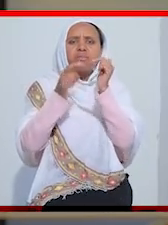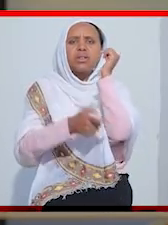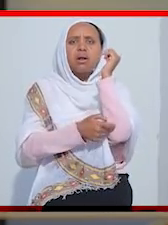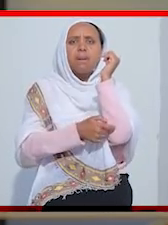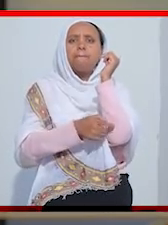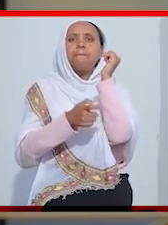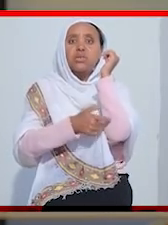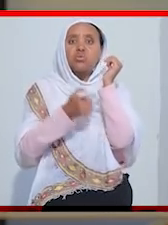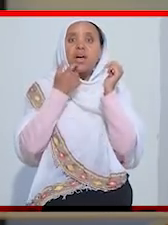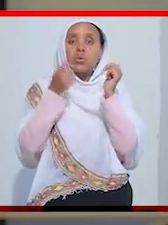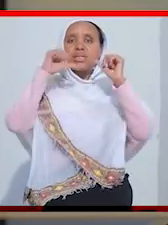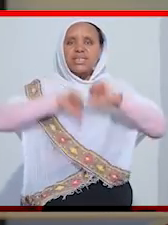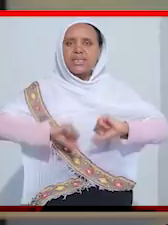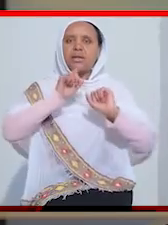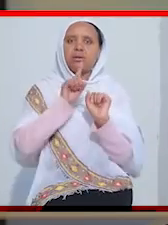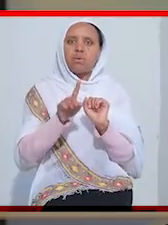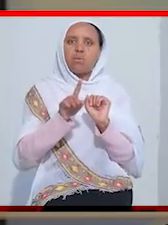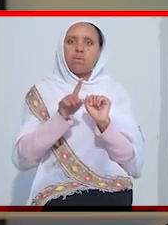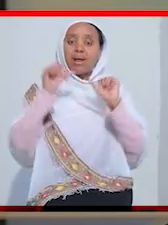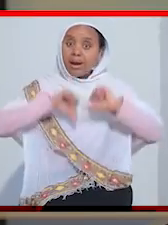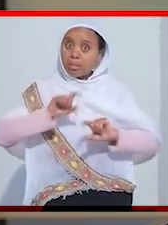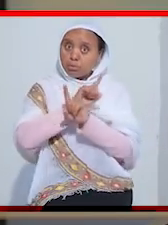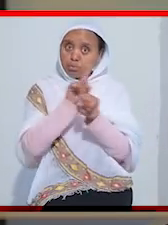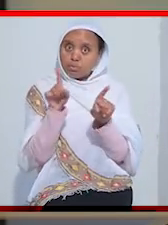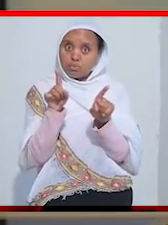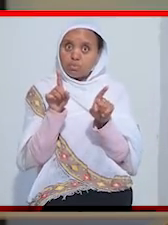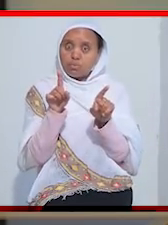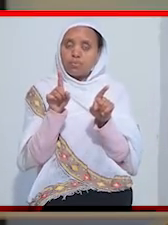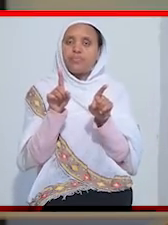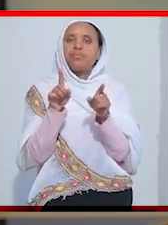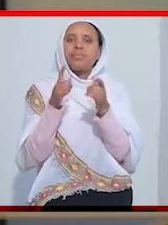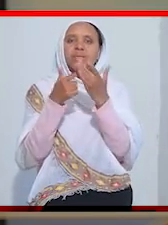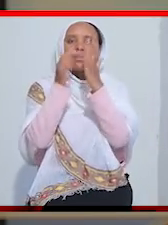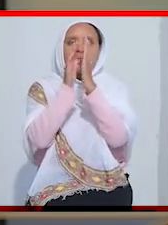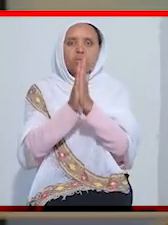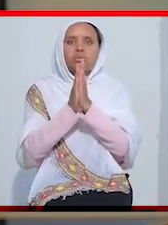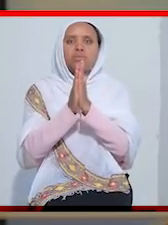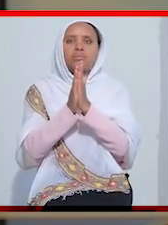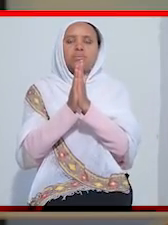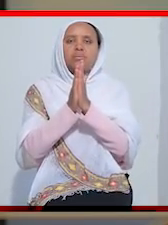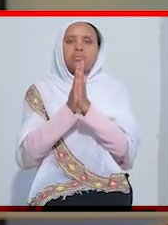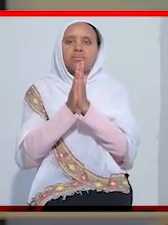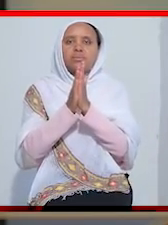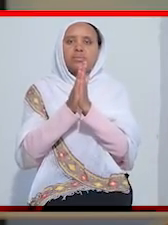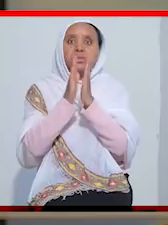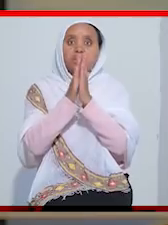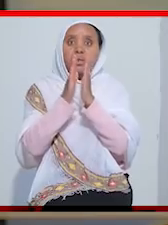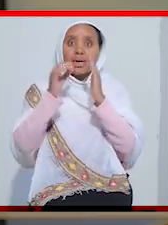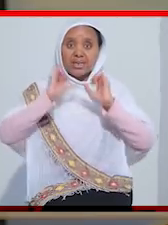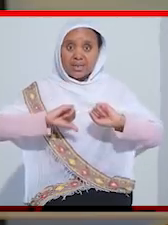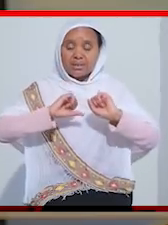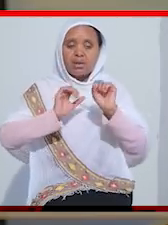ማለት ወደ ፈተና ያለው መንሱት ያለው ክህደትን ነው። እንዳትክዱ እስመ ጸሎት ይሰድድ ወለ